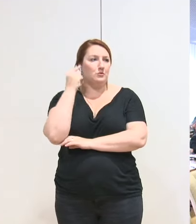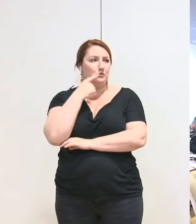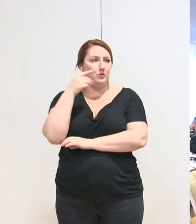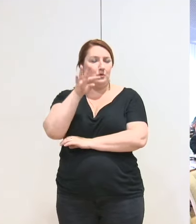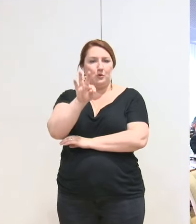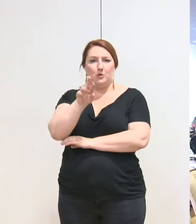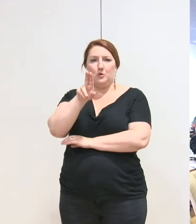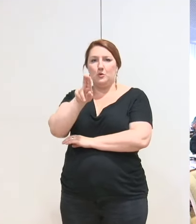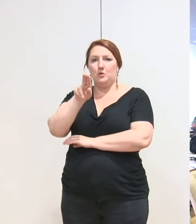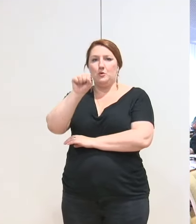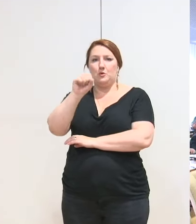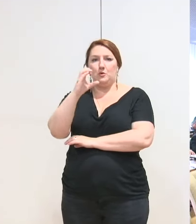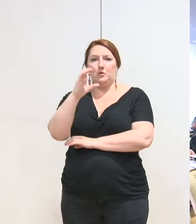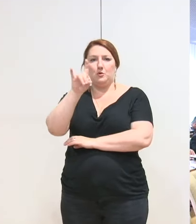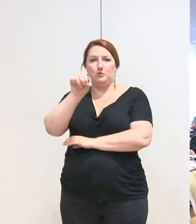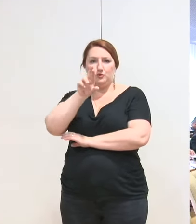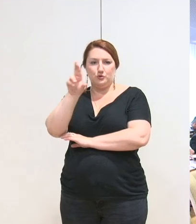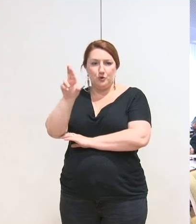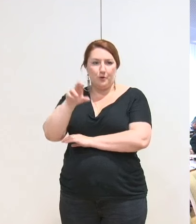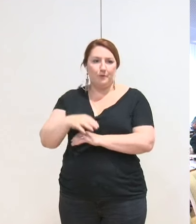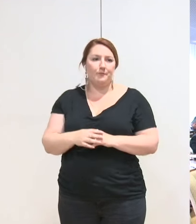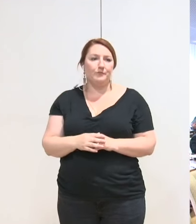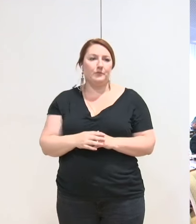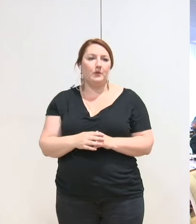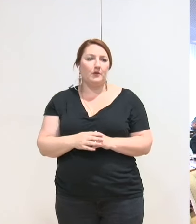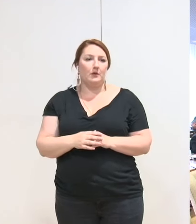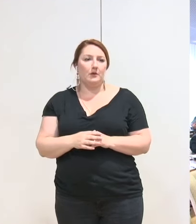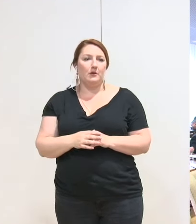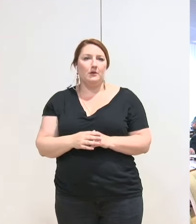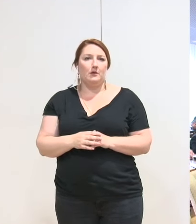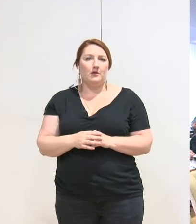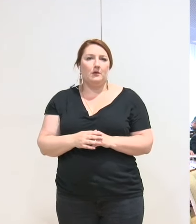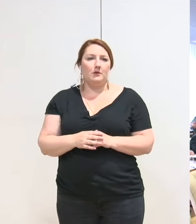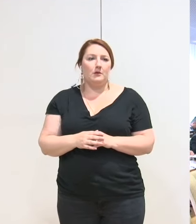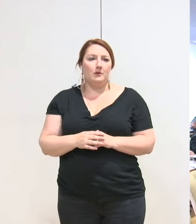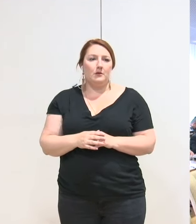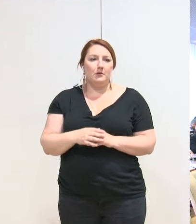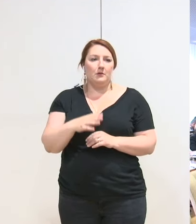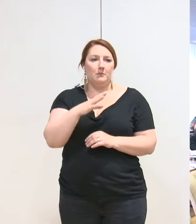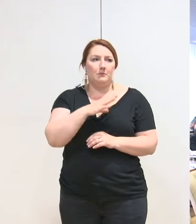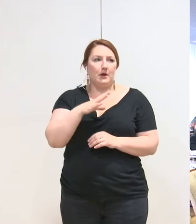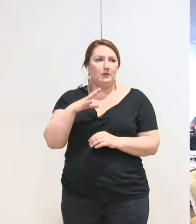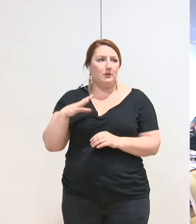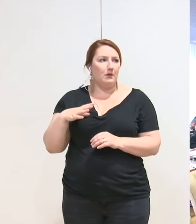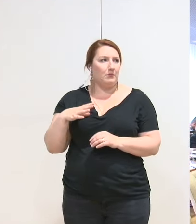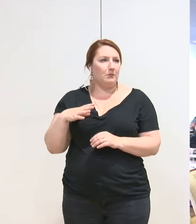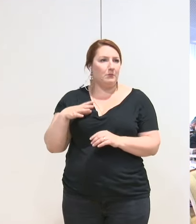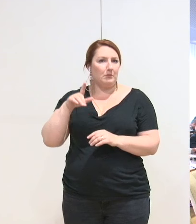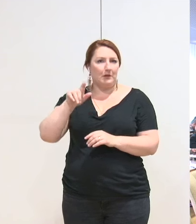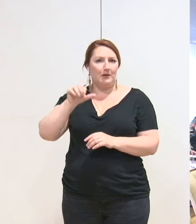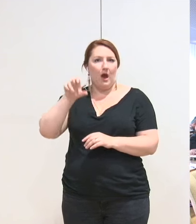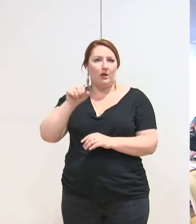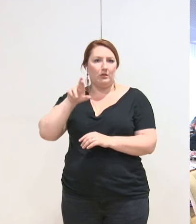salimaidel madame Garnier donne pouvoir à Monsieur Merot jusqu'à son arrivée clusast